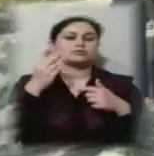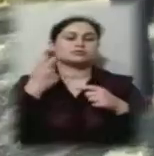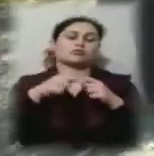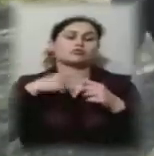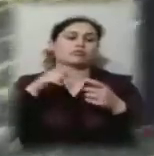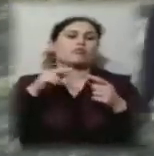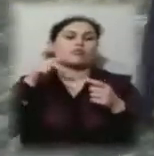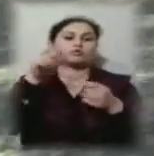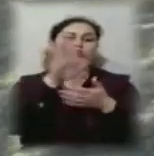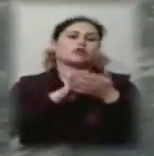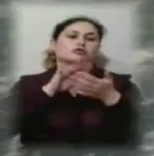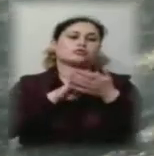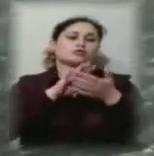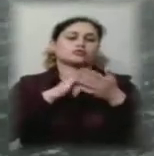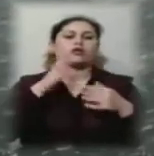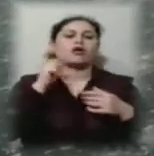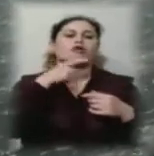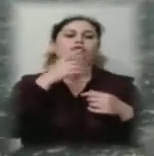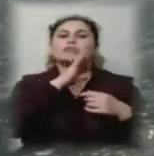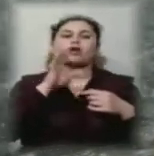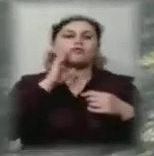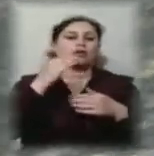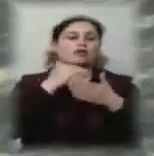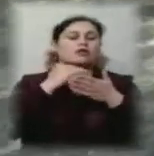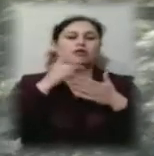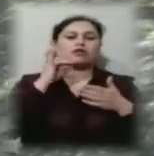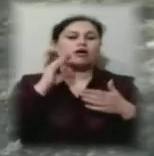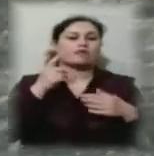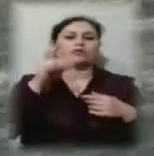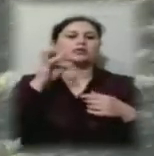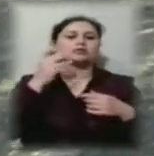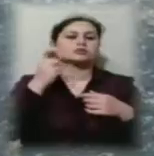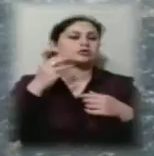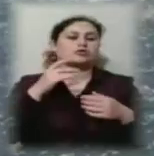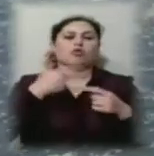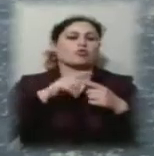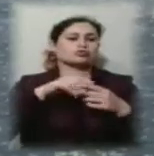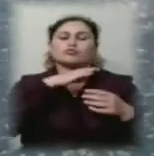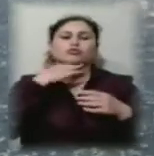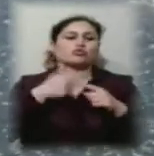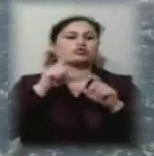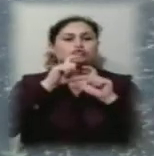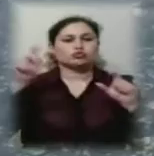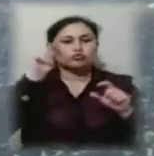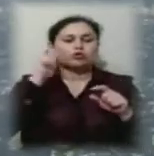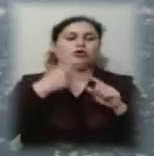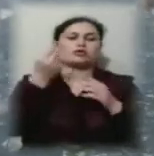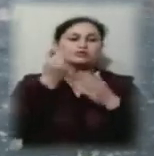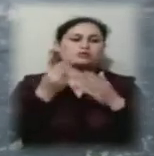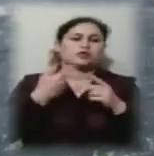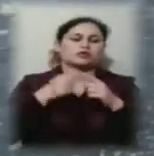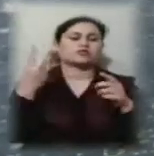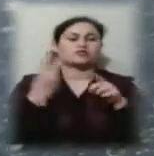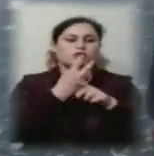далі». Як говорить мама, графіку маленької принцеси Всесвіту насичений. Уроки у школі, малювання та двічі на тиждень